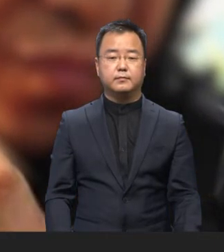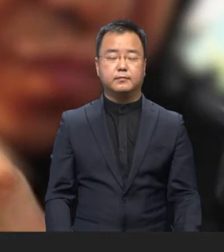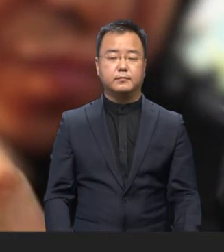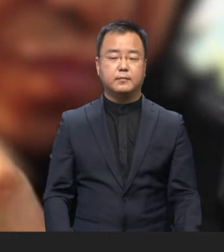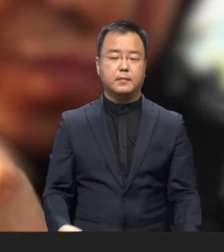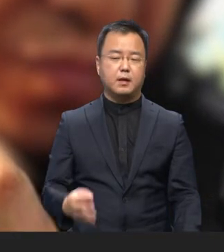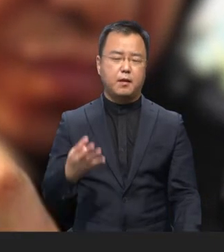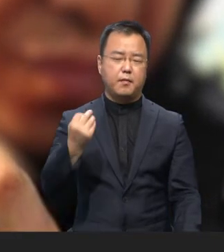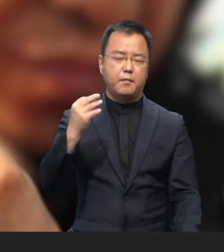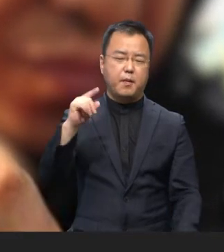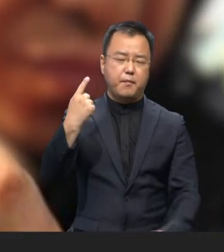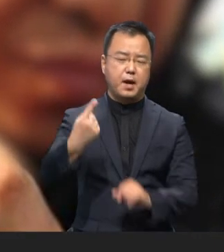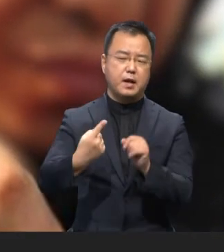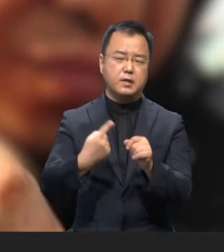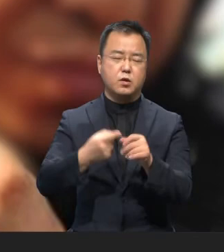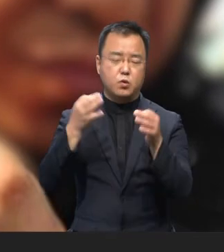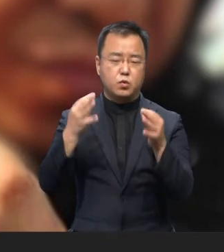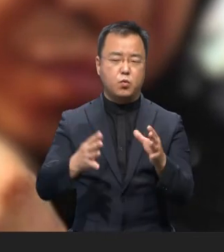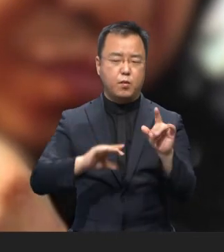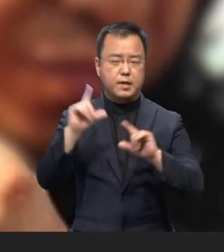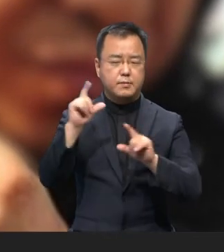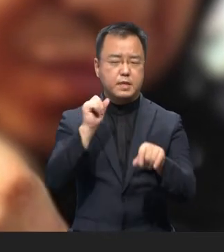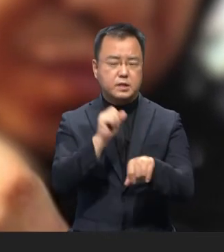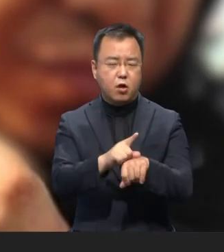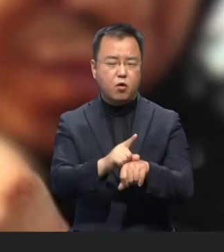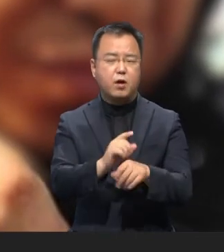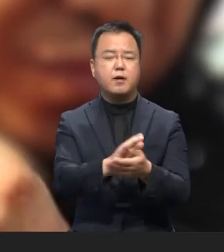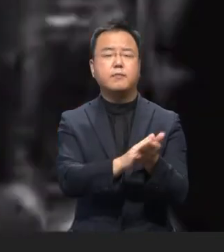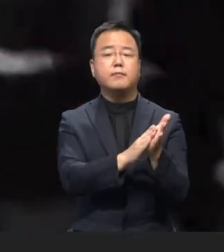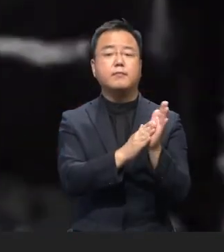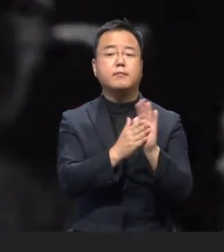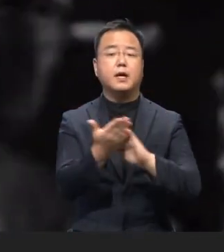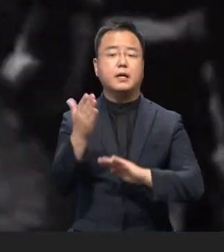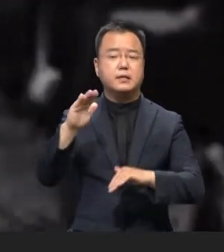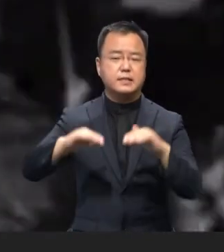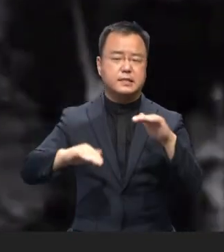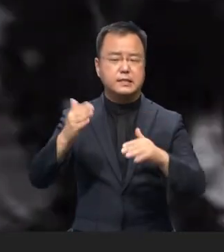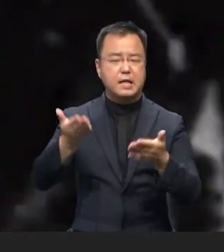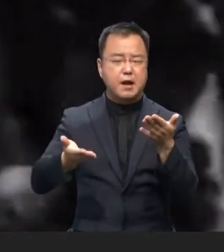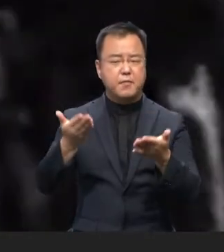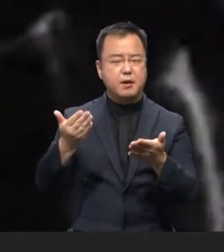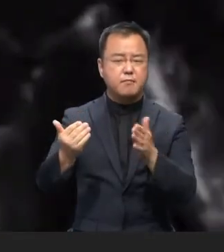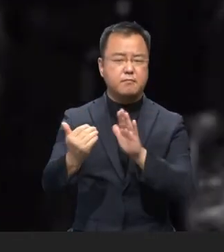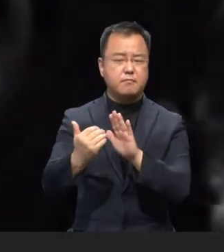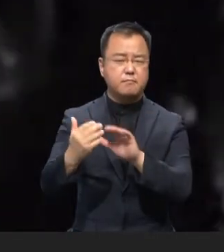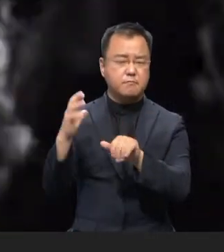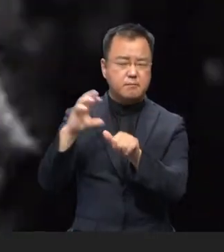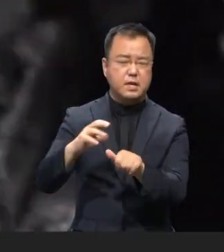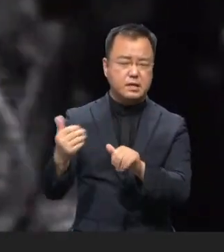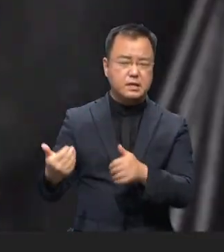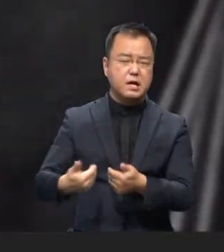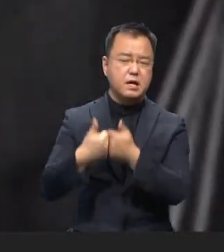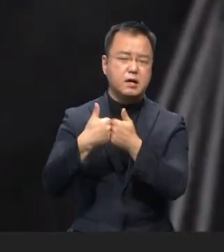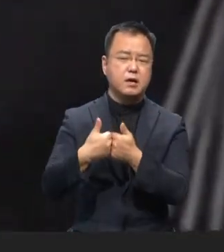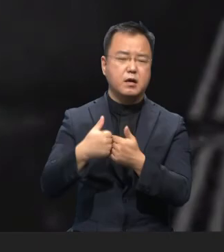수세기 동안 그 이미지와 성격에 변화가 있었지만 차별과 억압에 맞서 싸워왔던 여전사 뮬란.